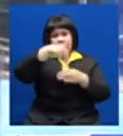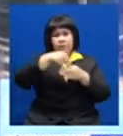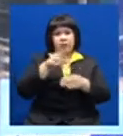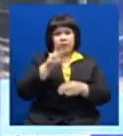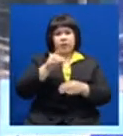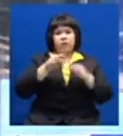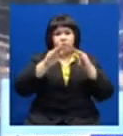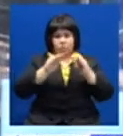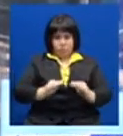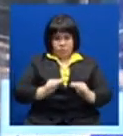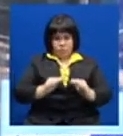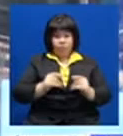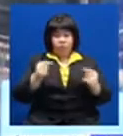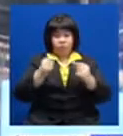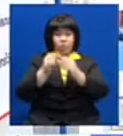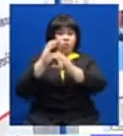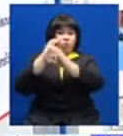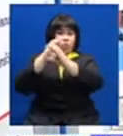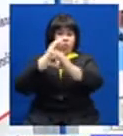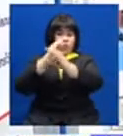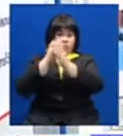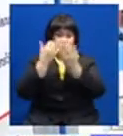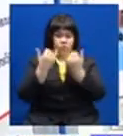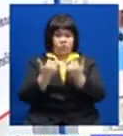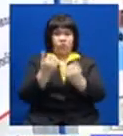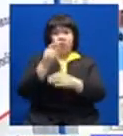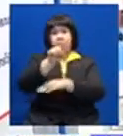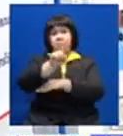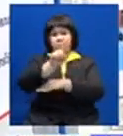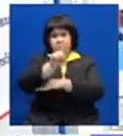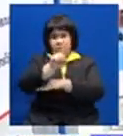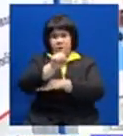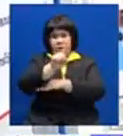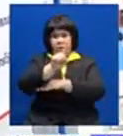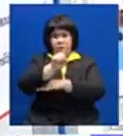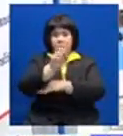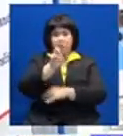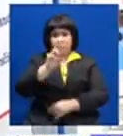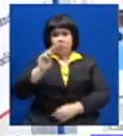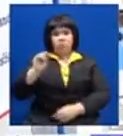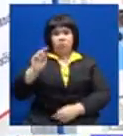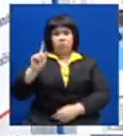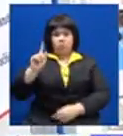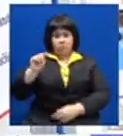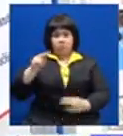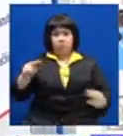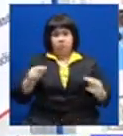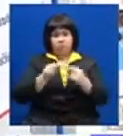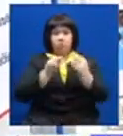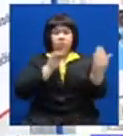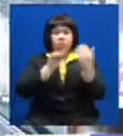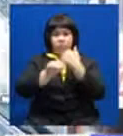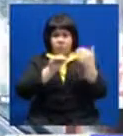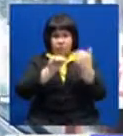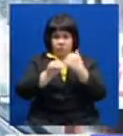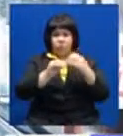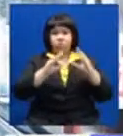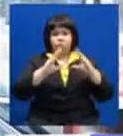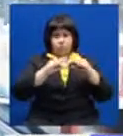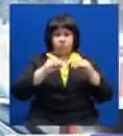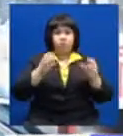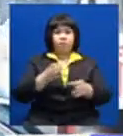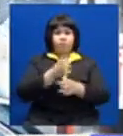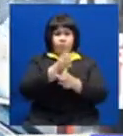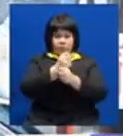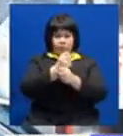ส่วนค่าโดยสารรถทัวร์ช่วงบ่ายวันนี้พลอากาศเอกประจินจั่นตองรัฐมนตรีว่าการกระทรวงคมนาคมจะประชุมเพื่อสรุป